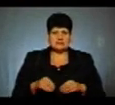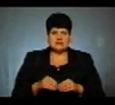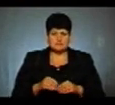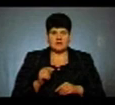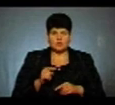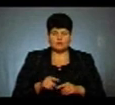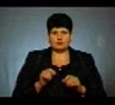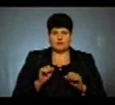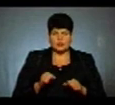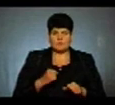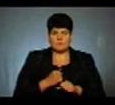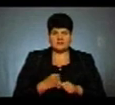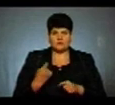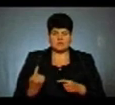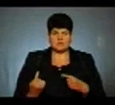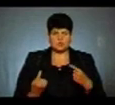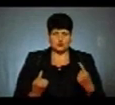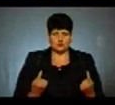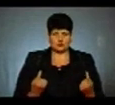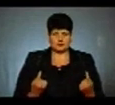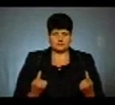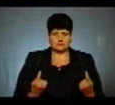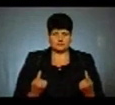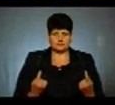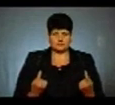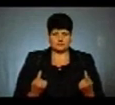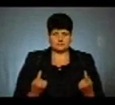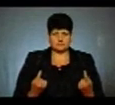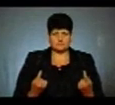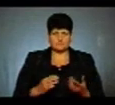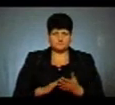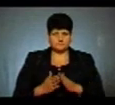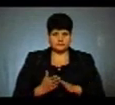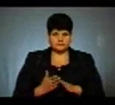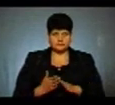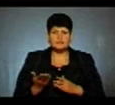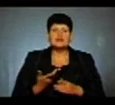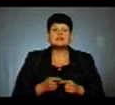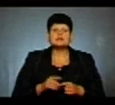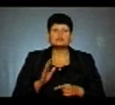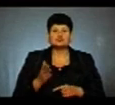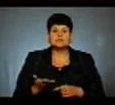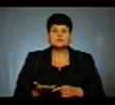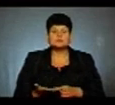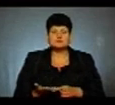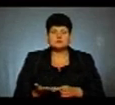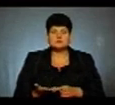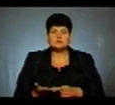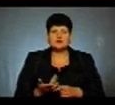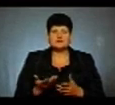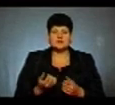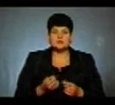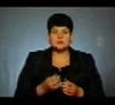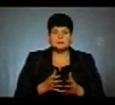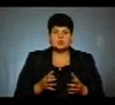могли попрацювати один з одним для налагодження якихось своїх стосунків. Де це буде? Можливо, проанонсуєте, де взяти більш